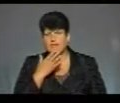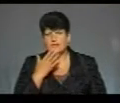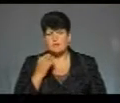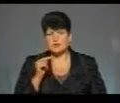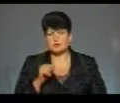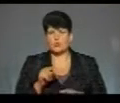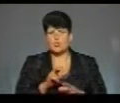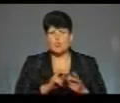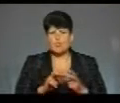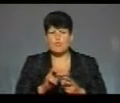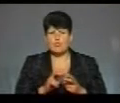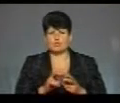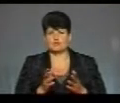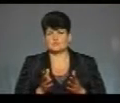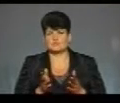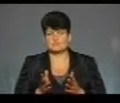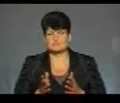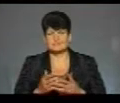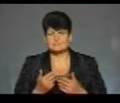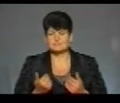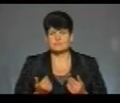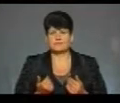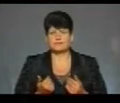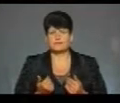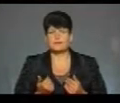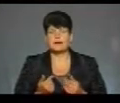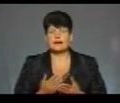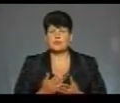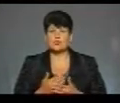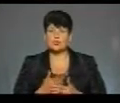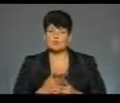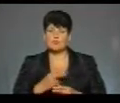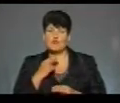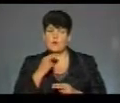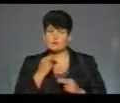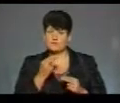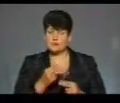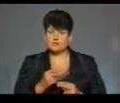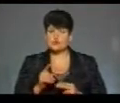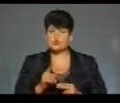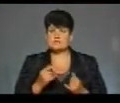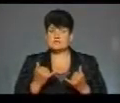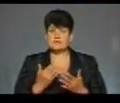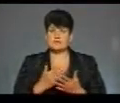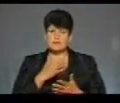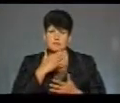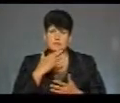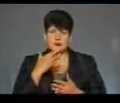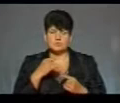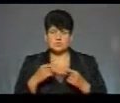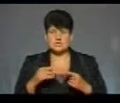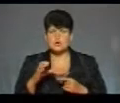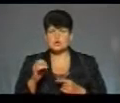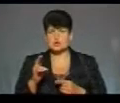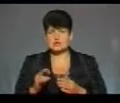там пошук підрозділів і так далі. Теж хотів би звернути увагу, що зараз є досить багато різних